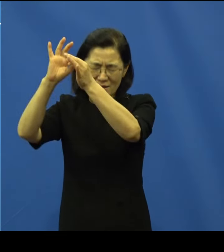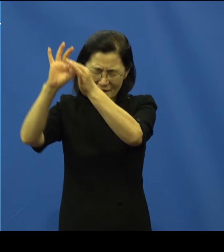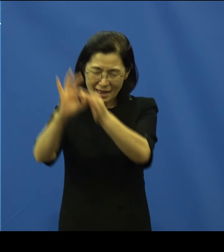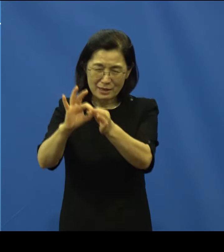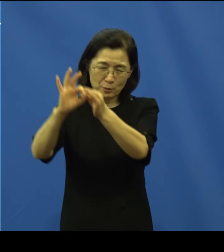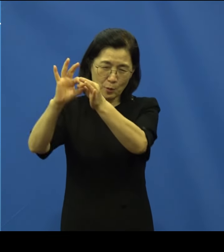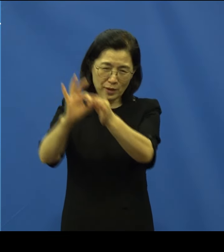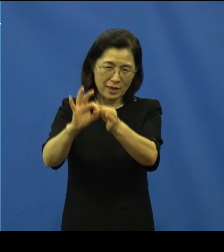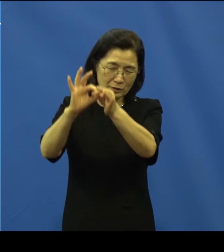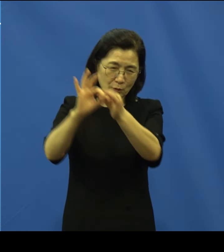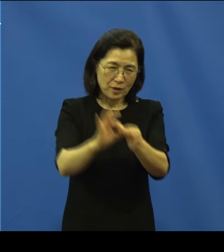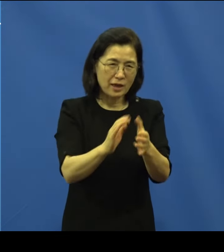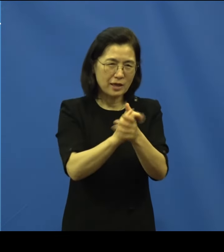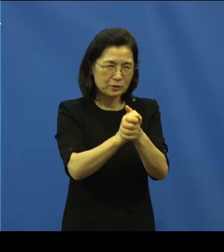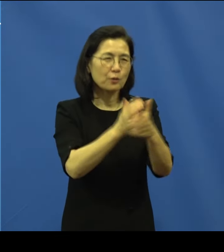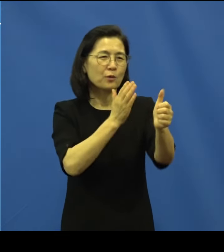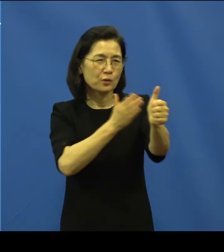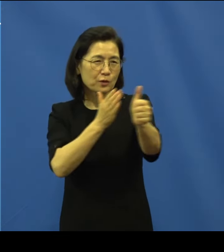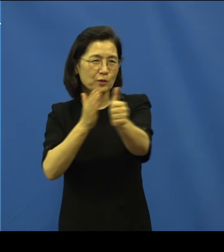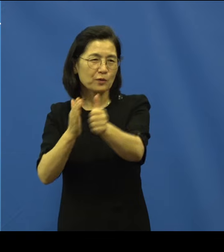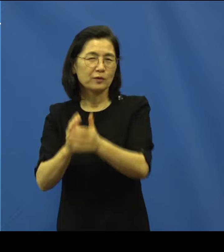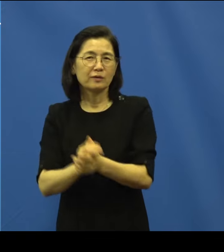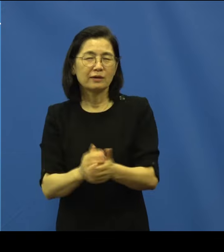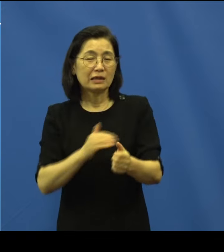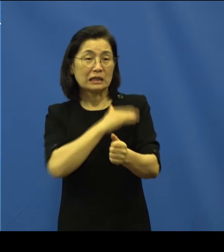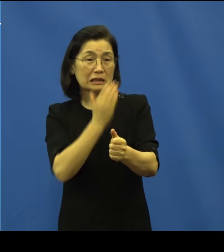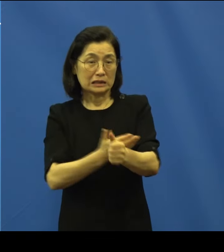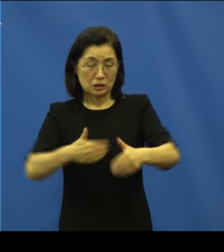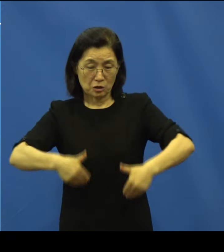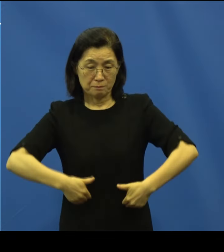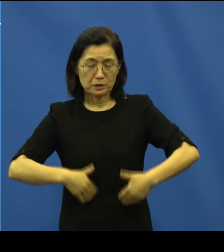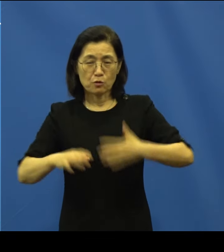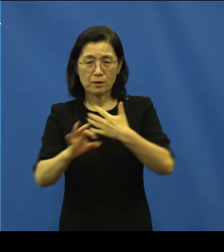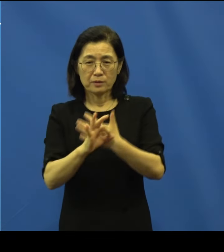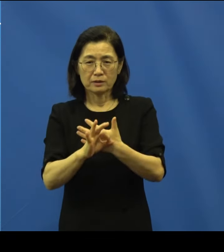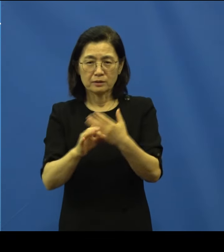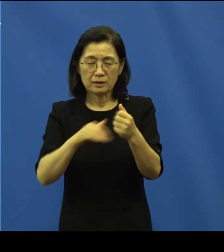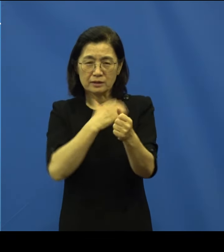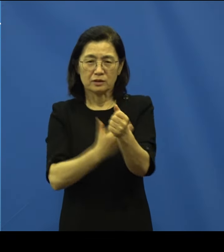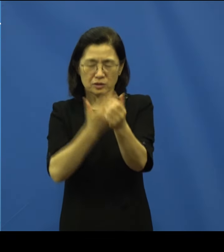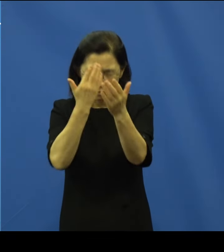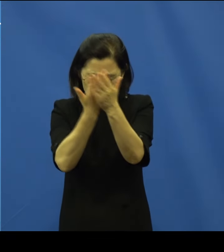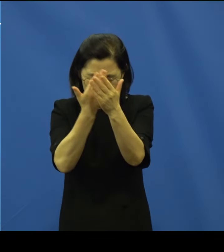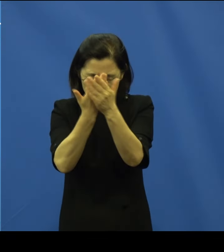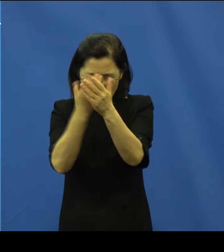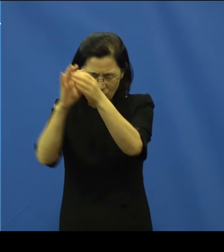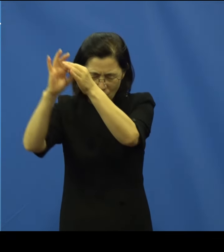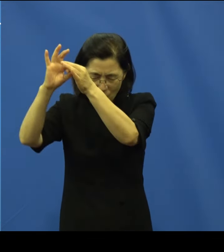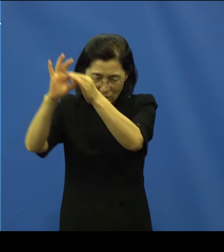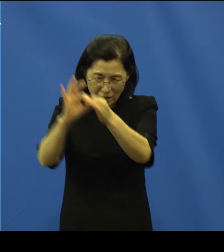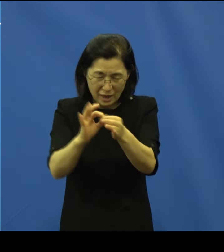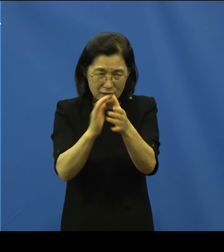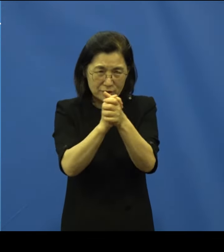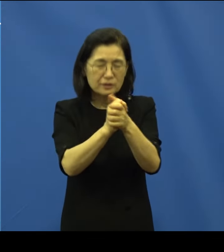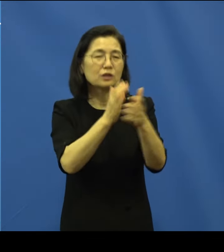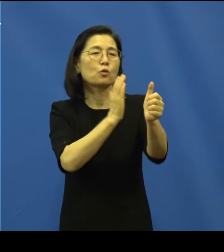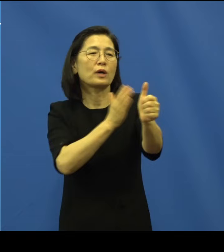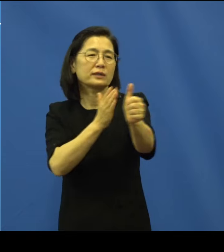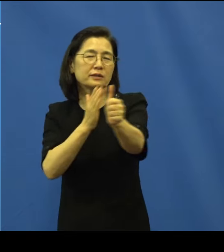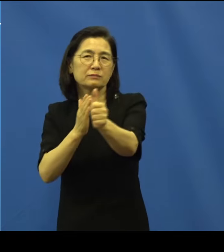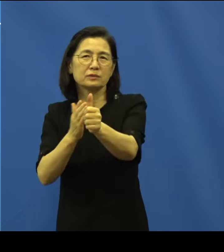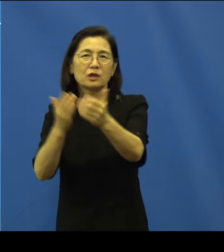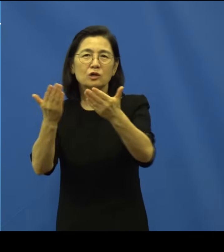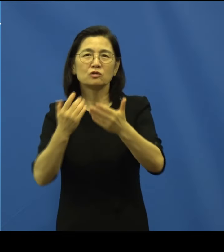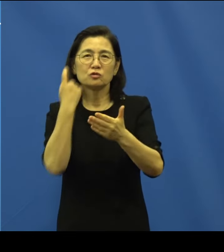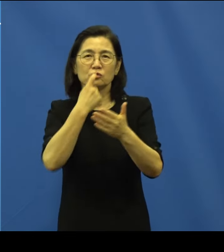필요하다면 계속 구하셔야죠. 능력이 필요하다면 계속 구하셔야죠. 그러면 주실 줄로 믿습니다. 어느